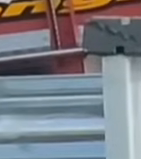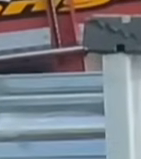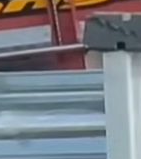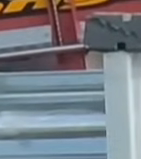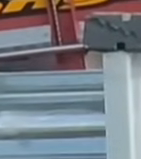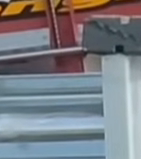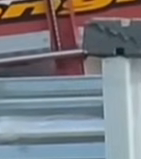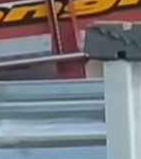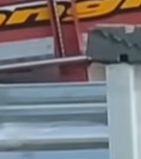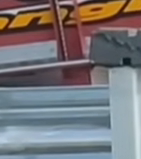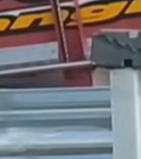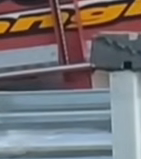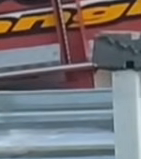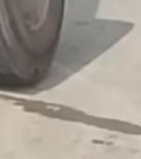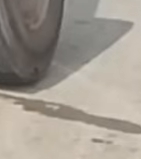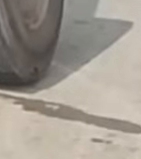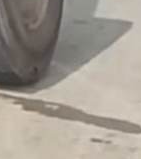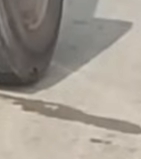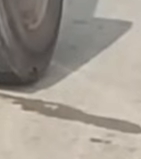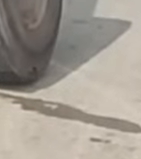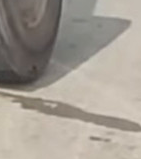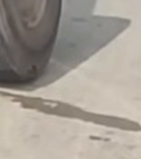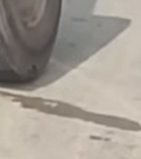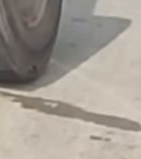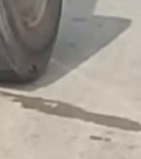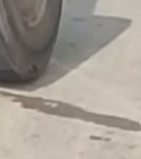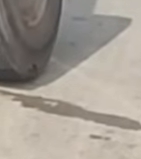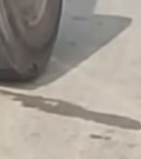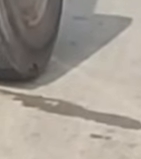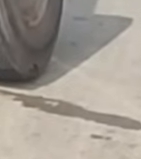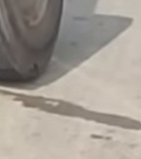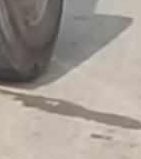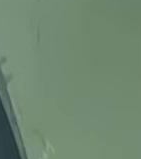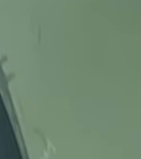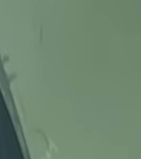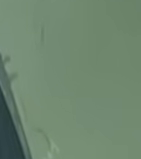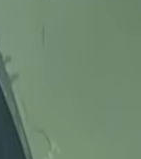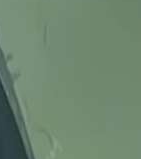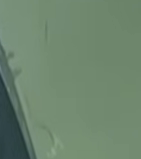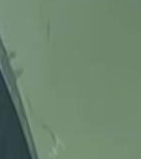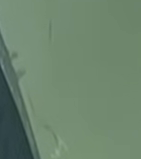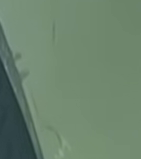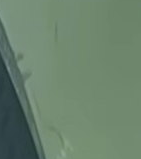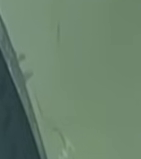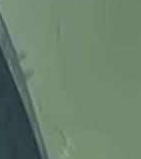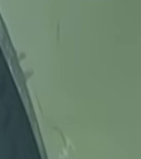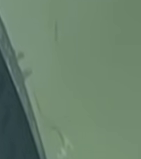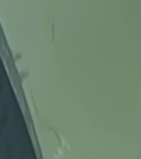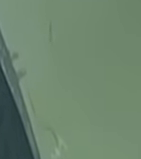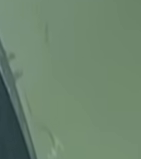arah belakang muncul 4 truk yang saling balapan dengan kecepatan tinggi. Truk bermuatan cabai berusaha mendahului truk di depannya lewat sisi